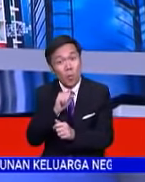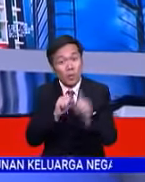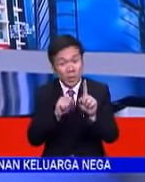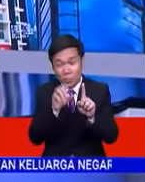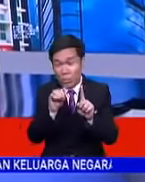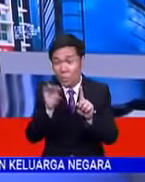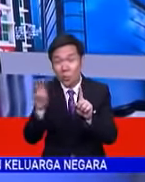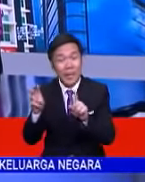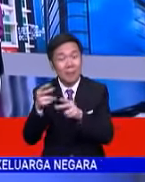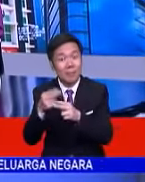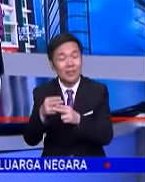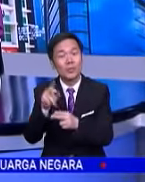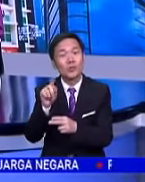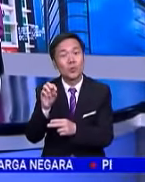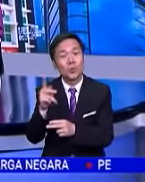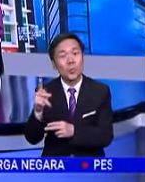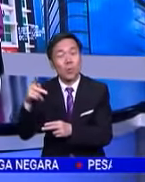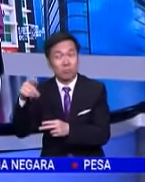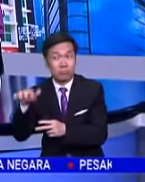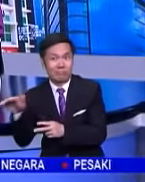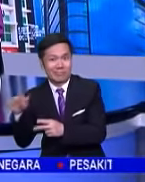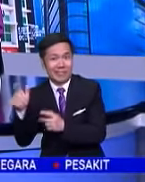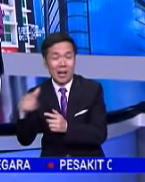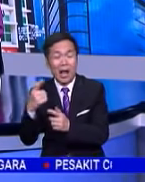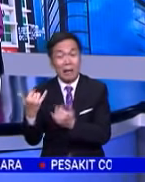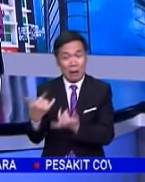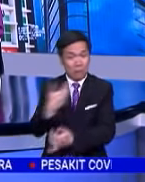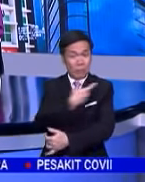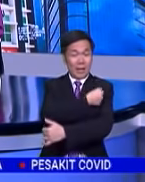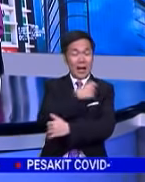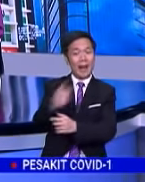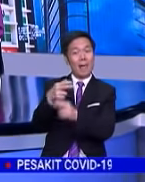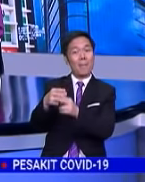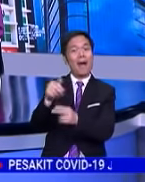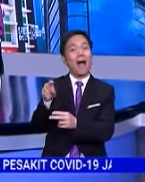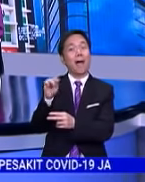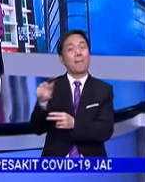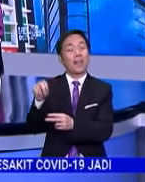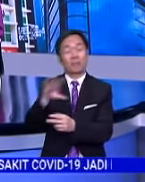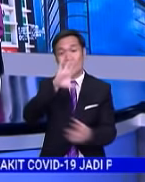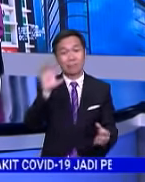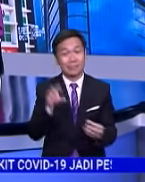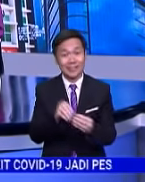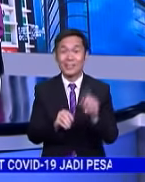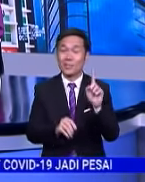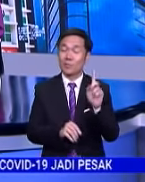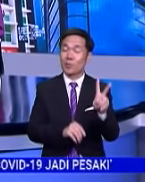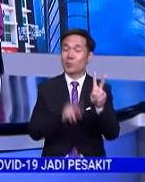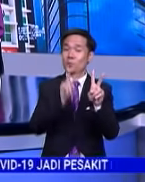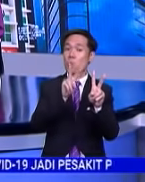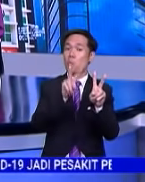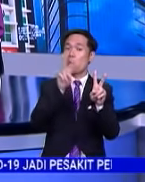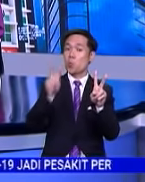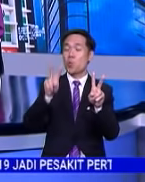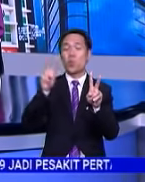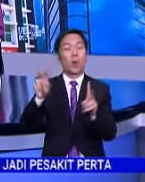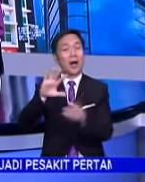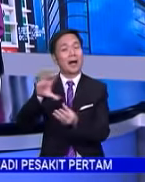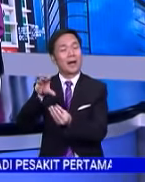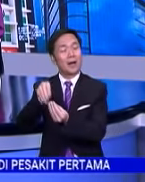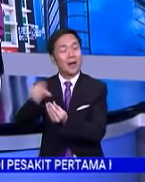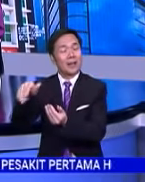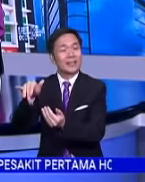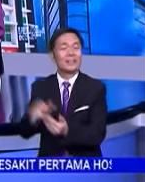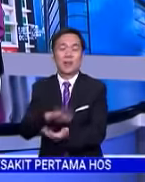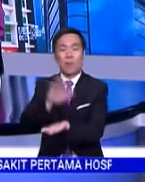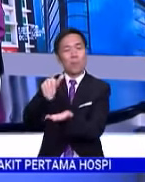tahun menerima suntikan dos pertama vaksin hari ini. Sepera Amin, antara 222 penerima suntikan di pusat outreach vaksinasi